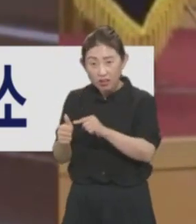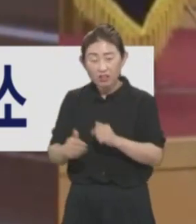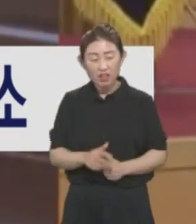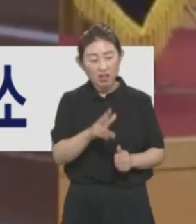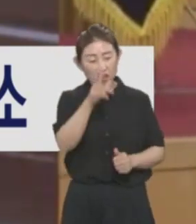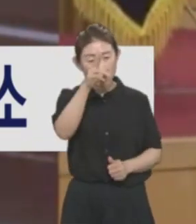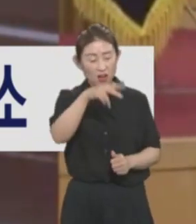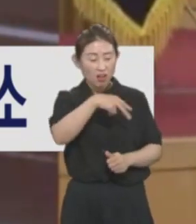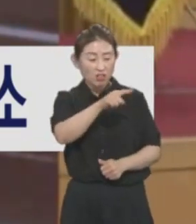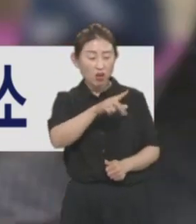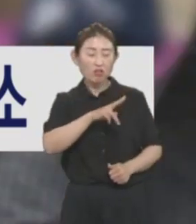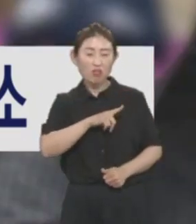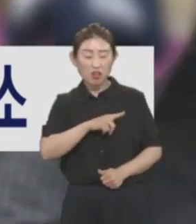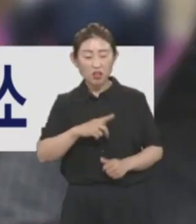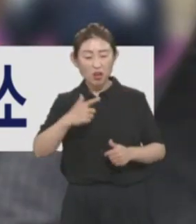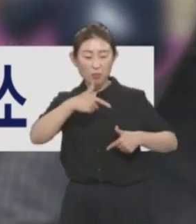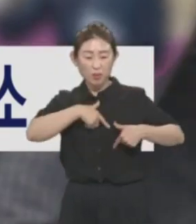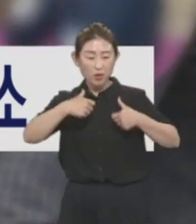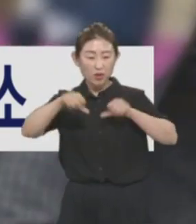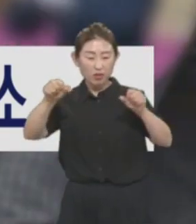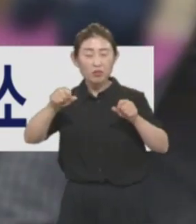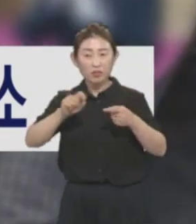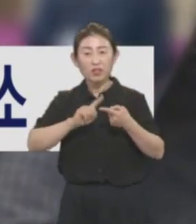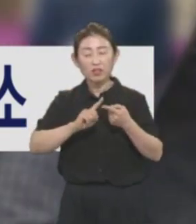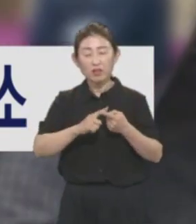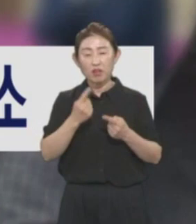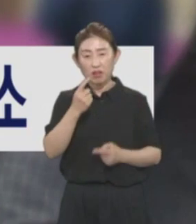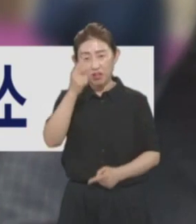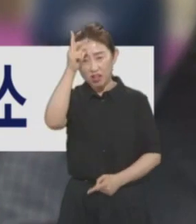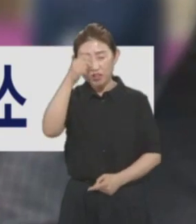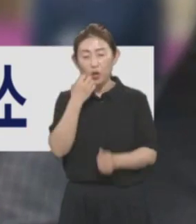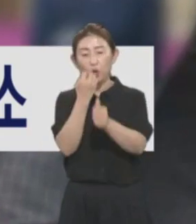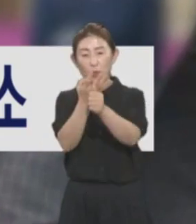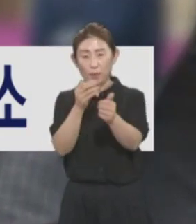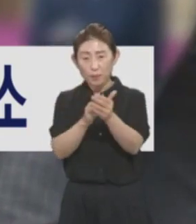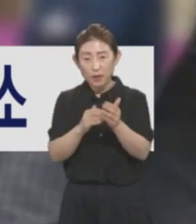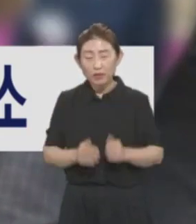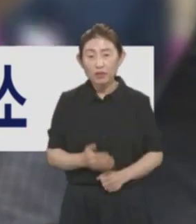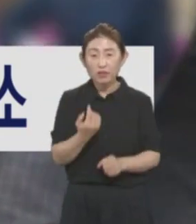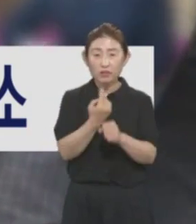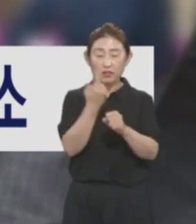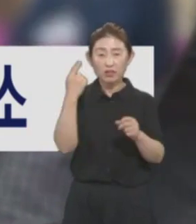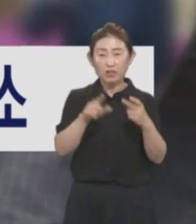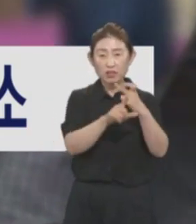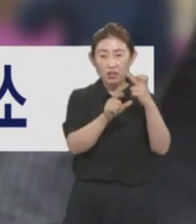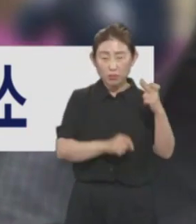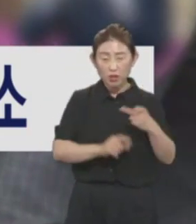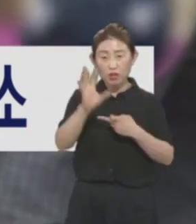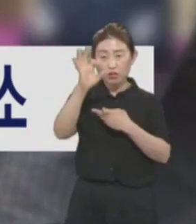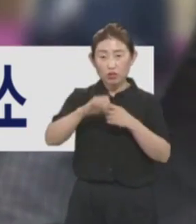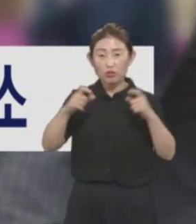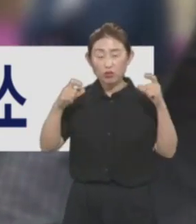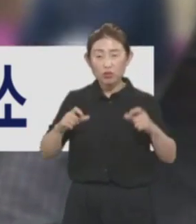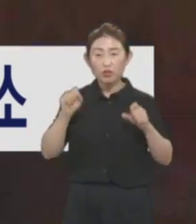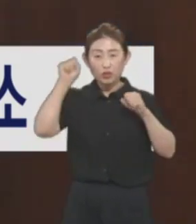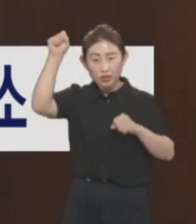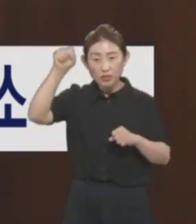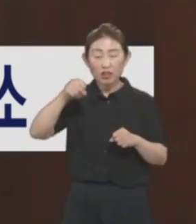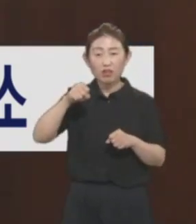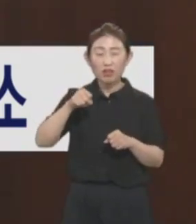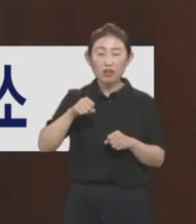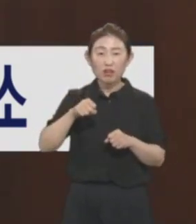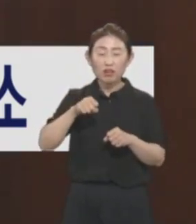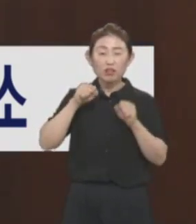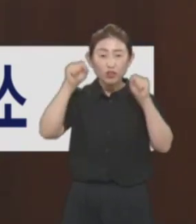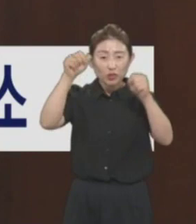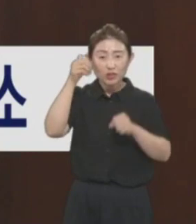서 의원을 명예훼손 혐의로 경찰에 고발했습니다. 서 구청장은 지난해 12월 서구 체육회장 선거에 출마한 김경